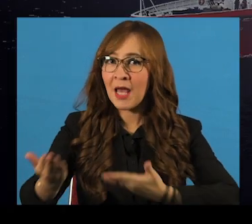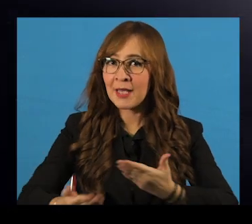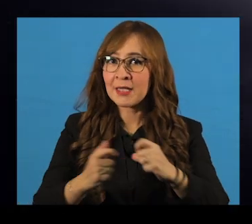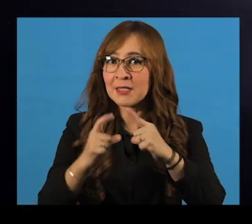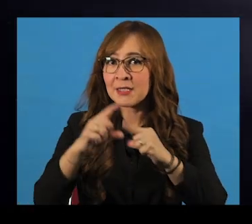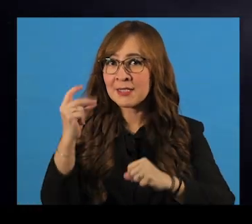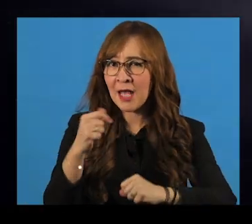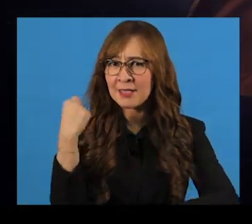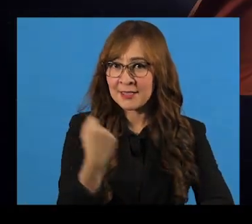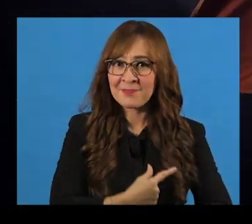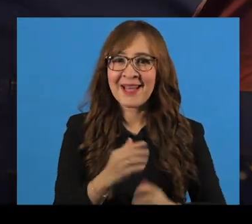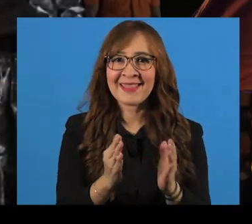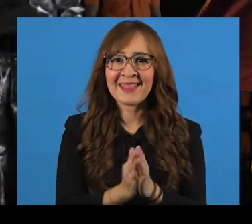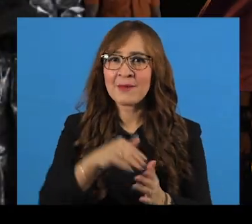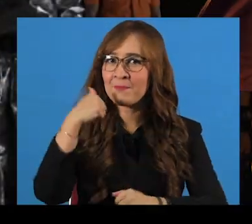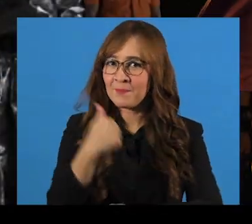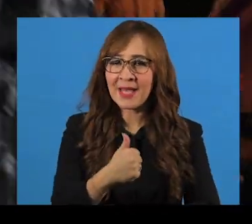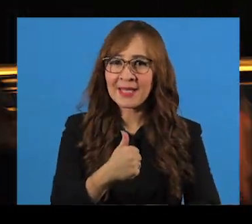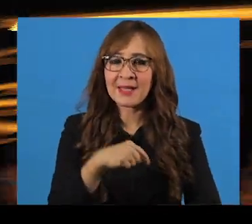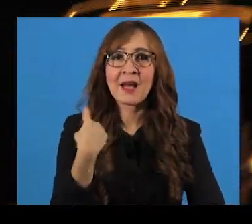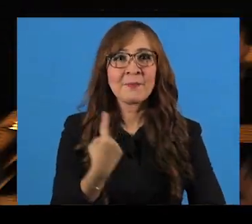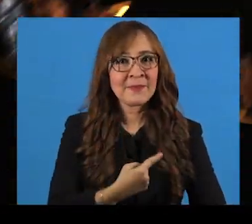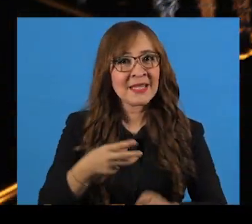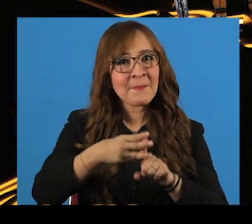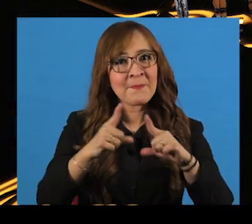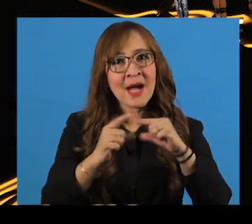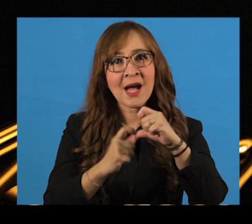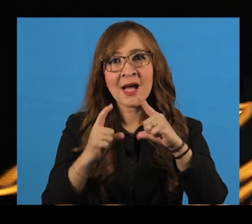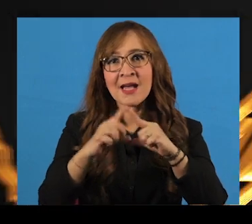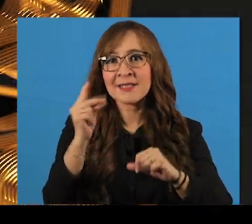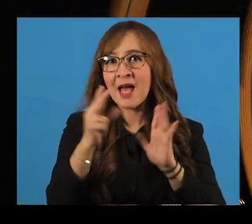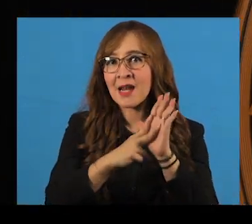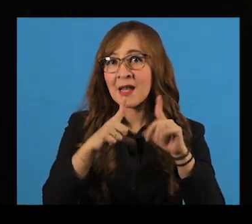kami untuk memberi pelayanan SAR yang cepat dan terbaik.